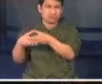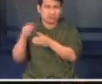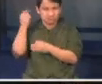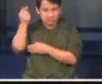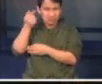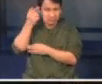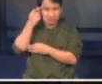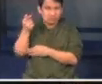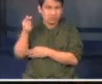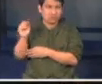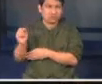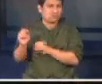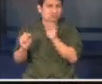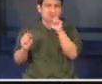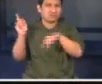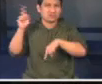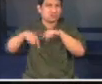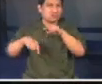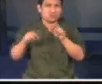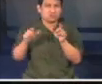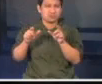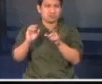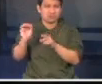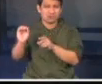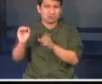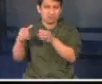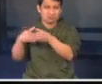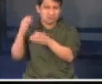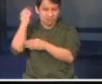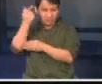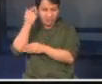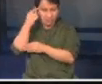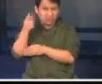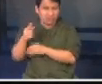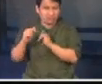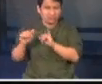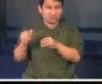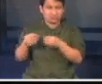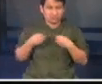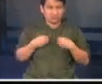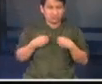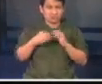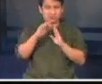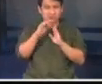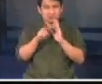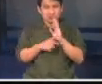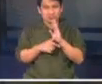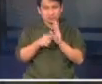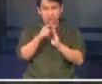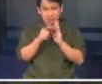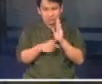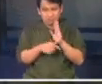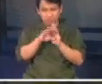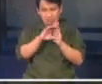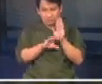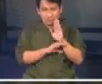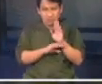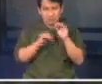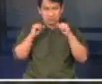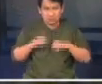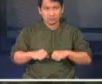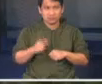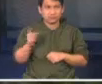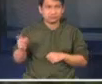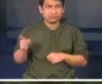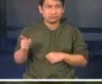anya maaring ibigay sa ibang grupo ang kapangyarihan na ibinigay sa kanya ng ating saligang batas. Nanindigan din ang Pangulo na ang